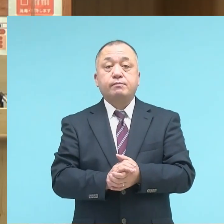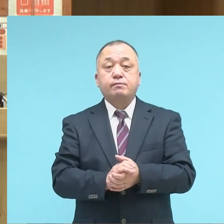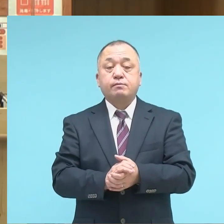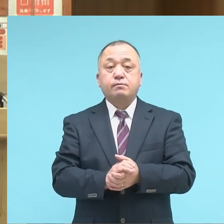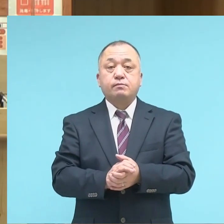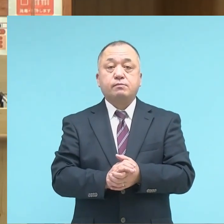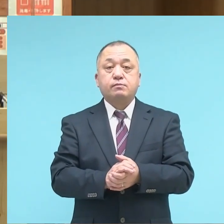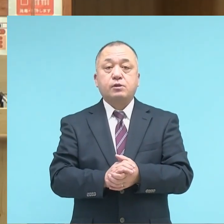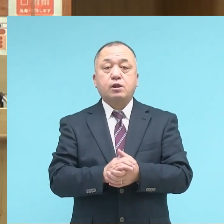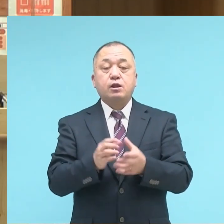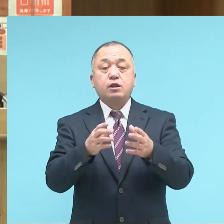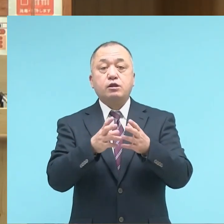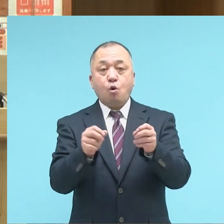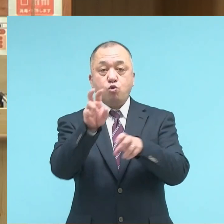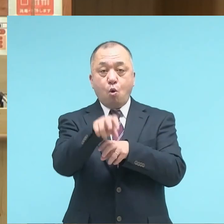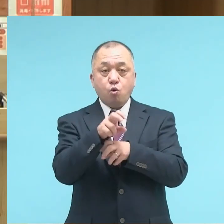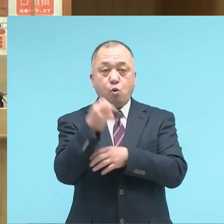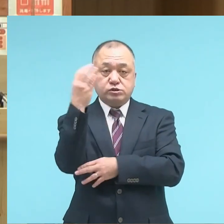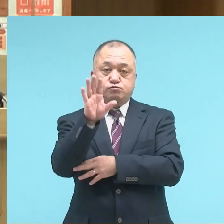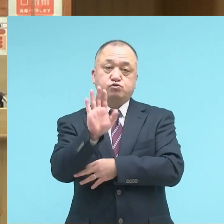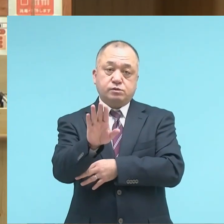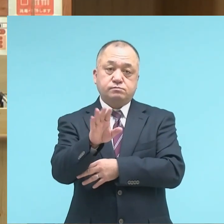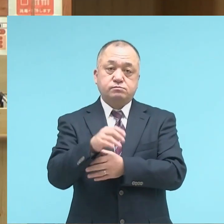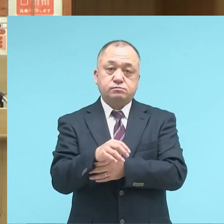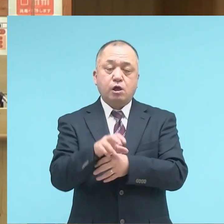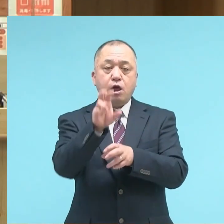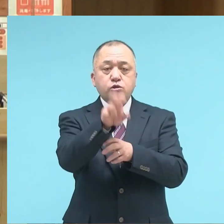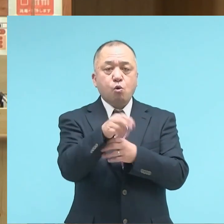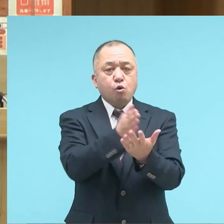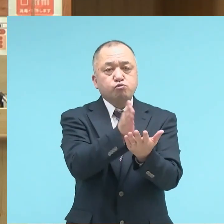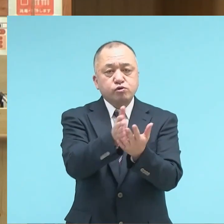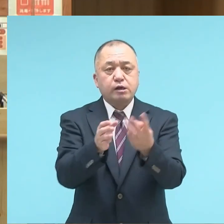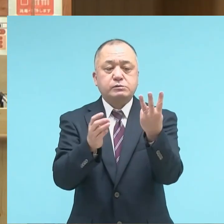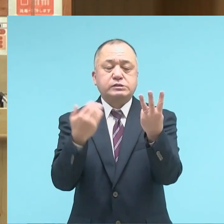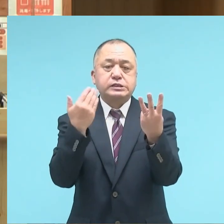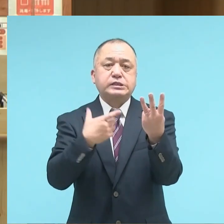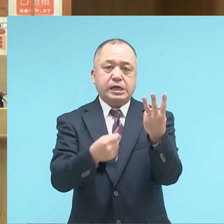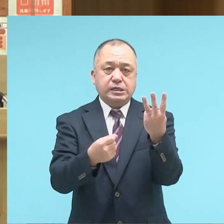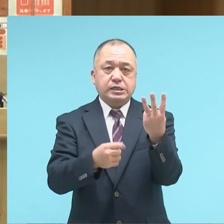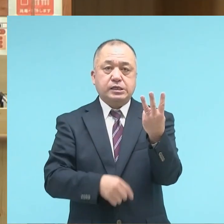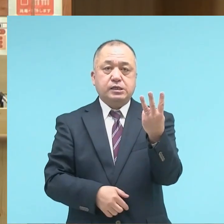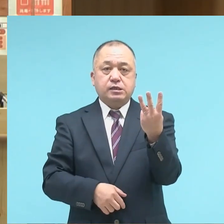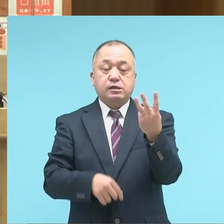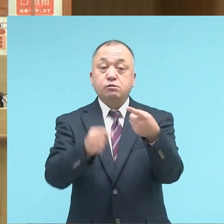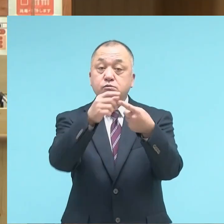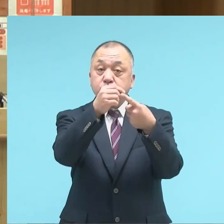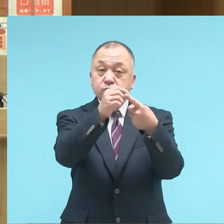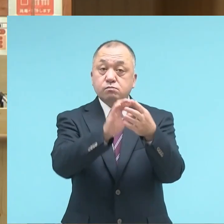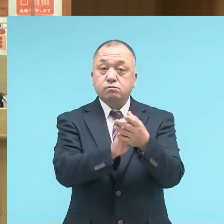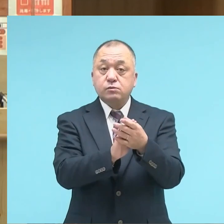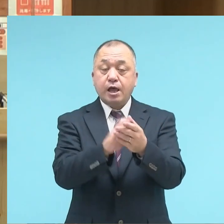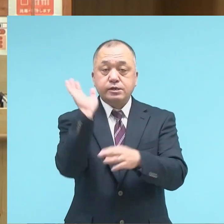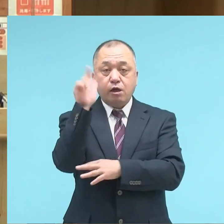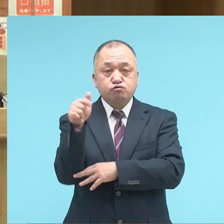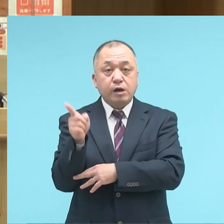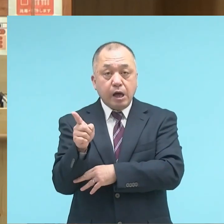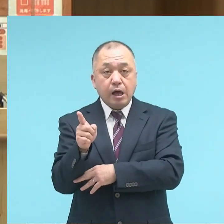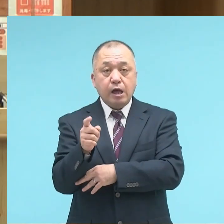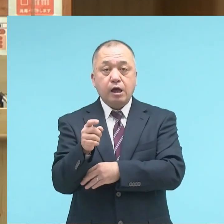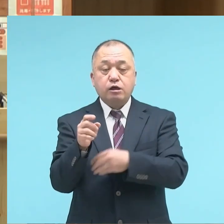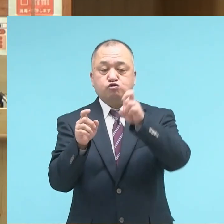日本農業新聞の関山と申します。すみません、農業分野で3点をさせてください。1つ目なんですけれども、政府自民党は9日に来年度